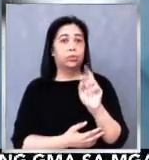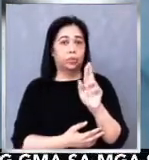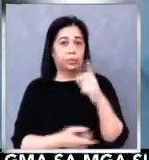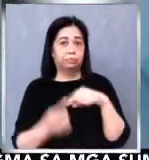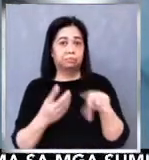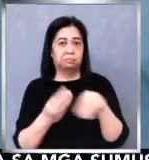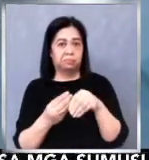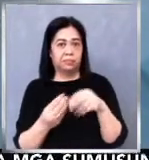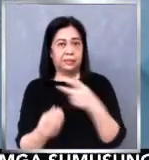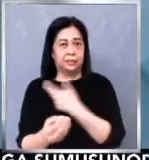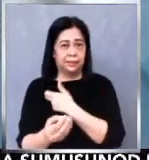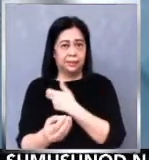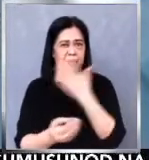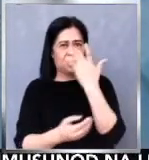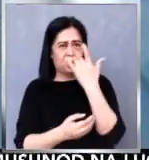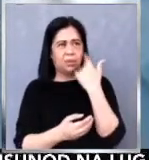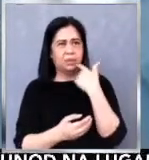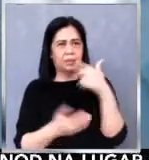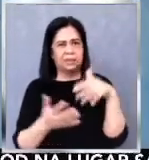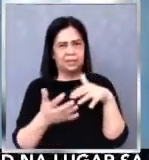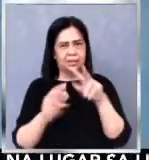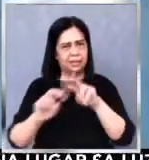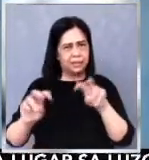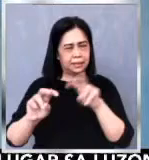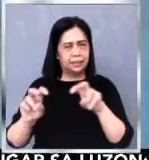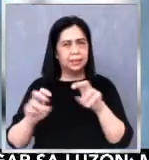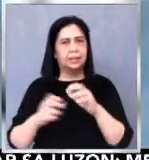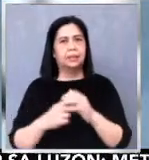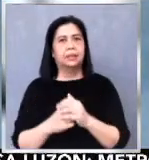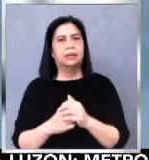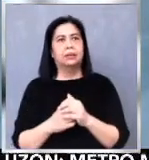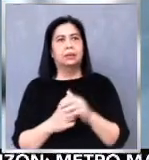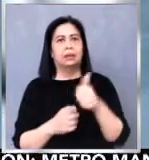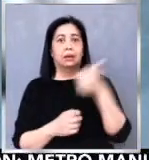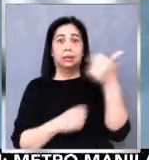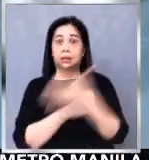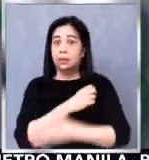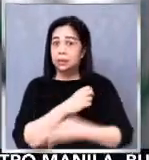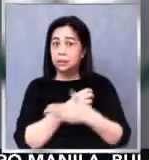mga pag-aaral, sa abroad at saka dito na